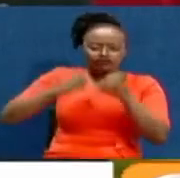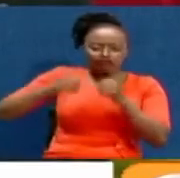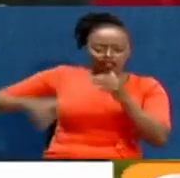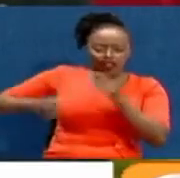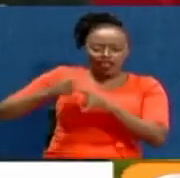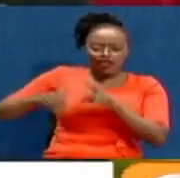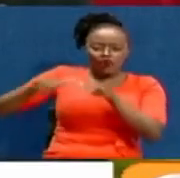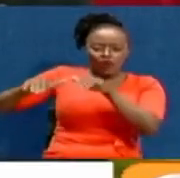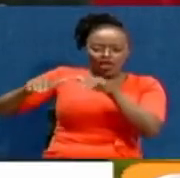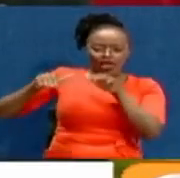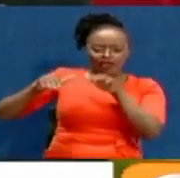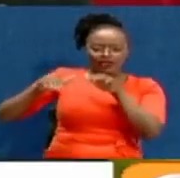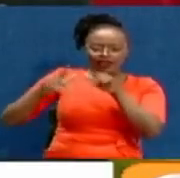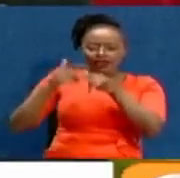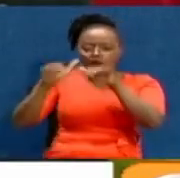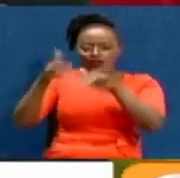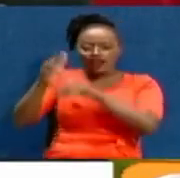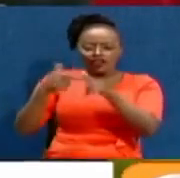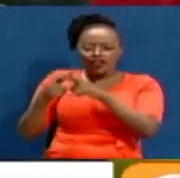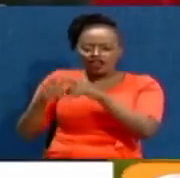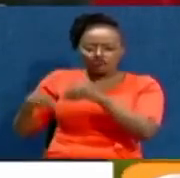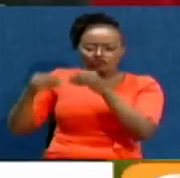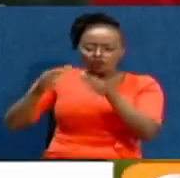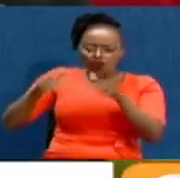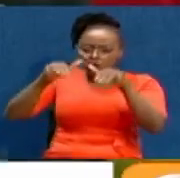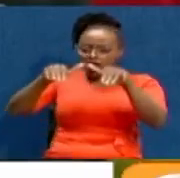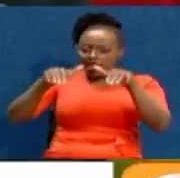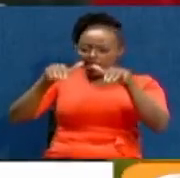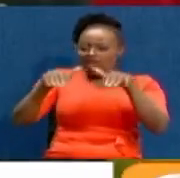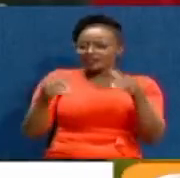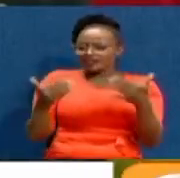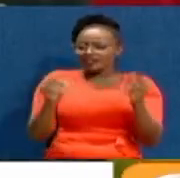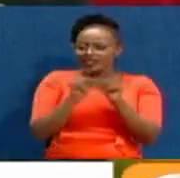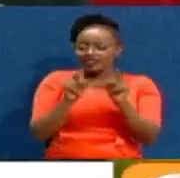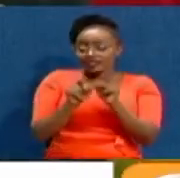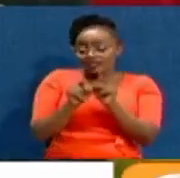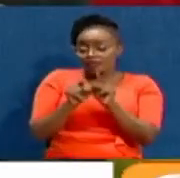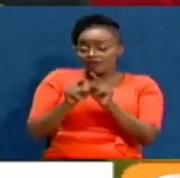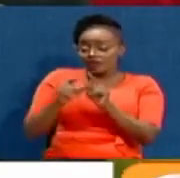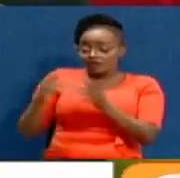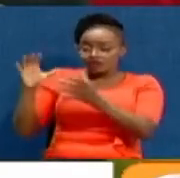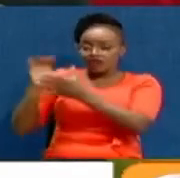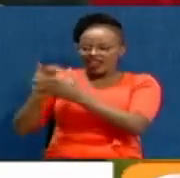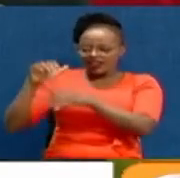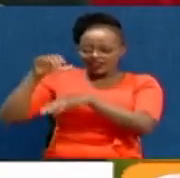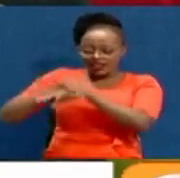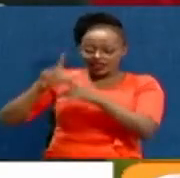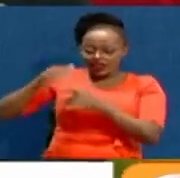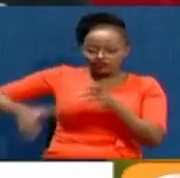Unakimbia ule mwingine anakugojea pale, anatakikana kukugojea ndio ashike aendelee, si